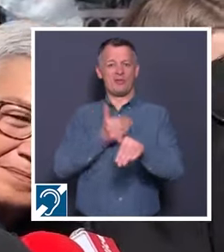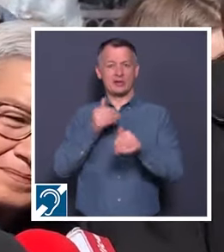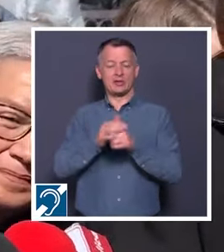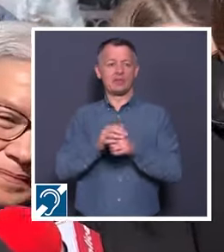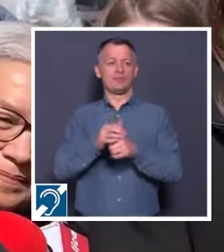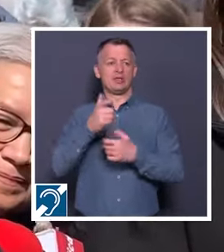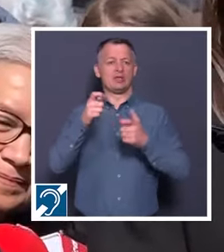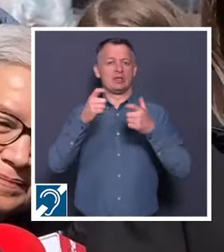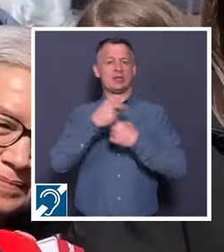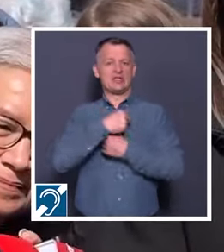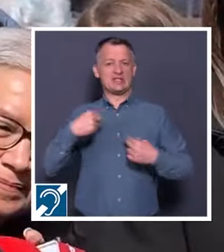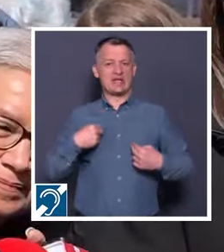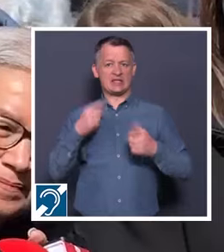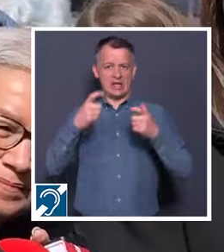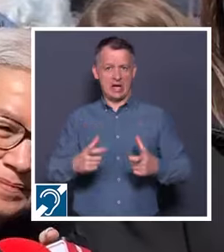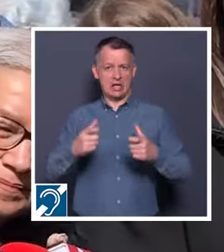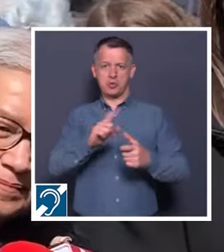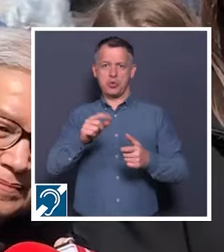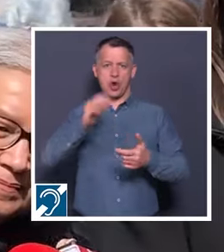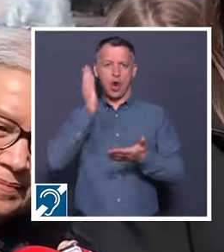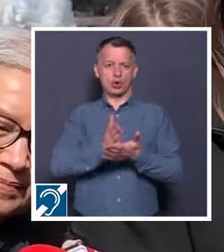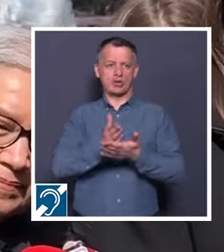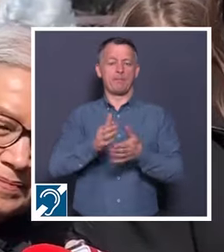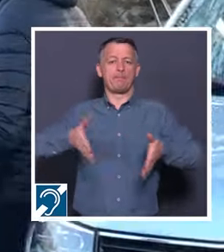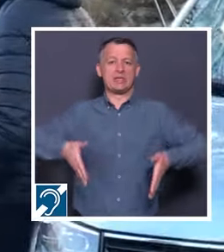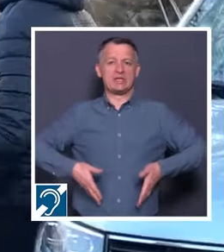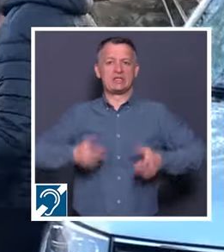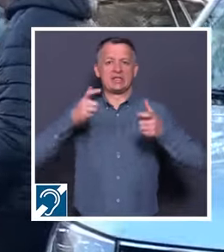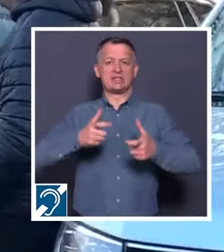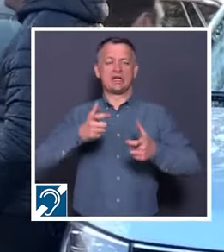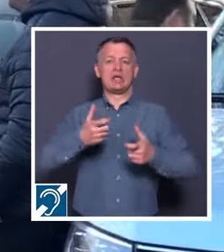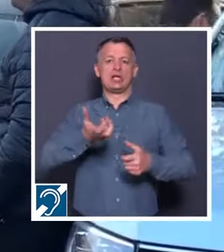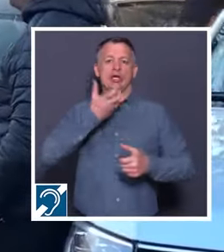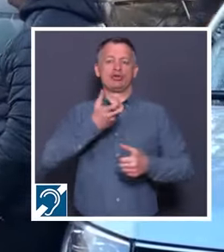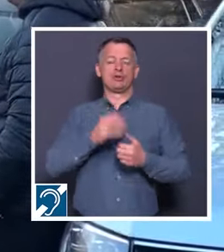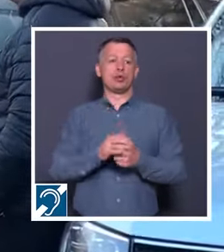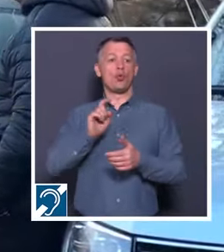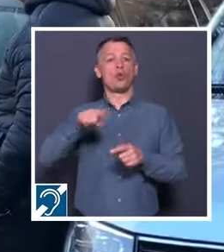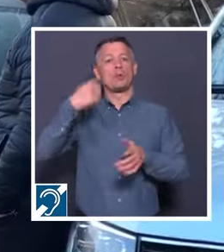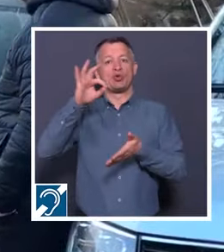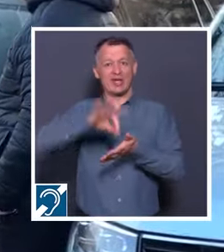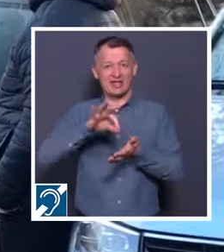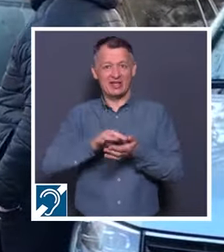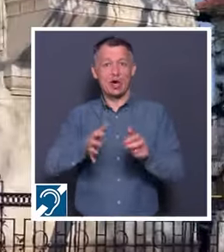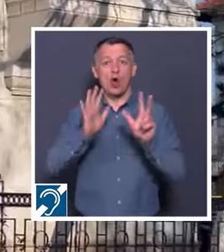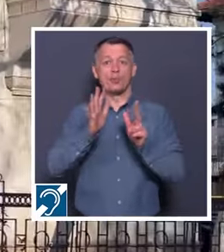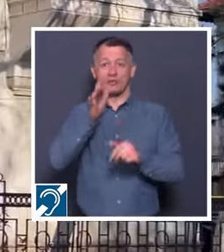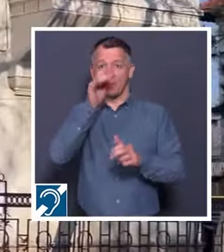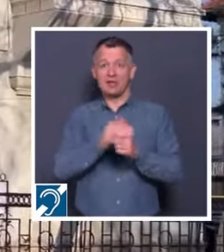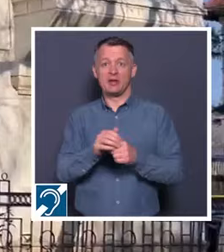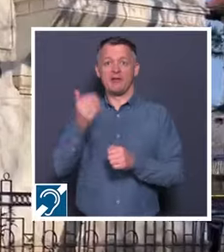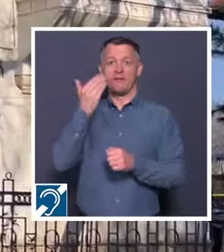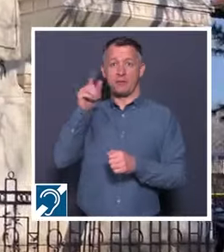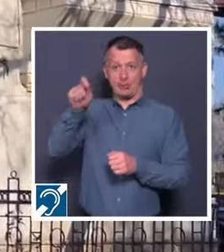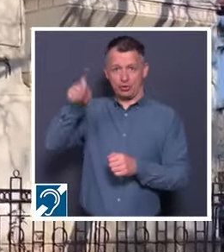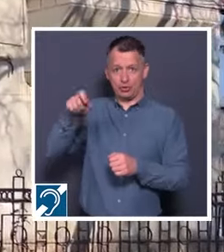instanța nu a dispus niciodată prezența acestuia în sala de judecată. Următorul termen va avea loc pe 18 aprilie, iar judecătoarea a